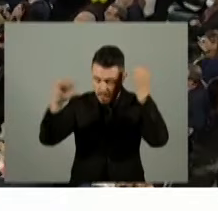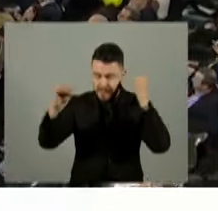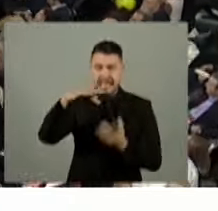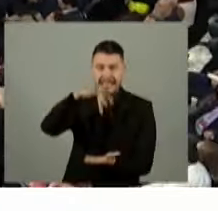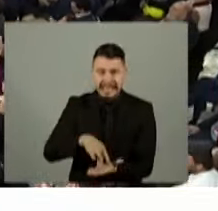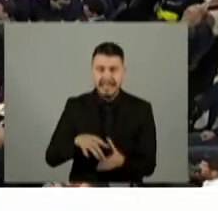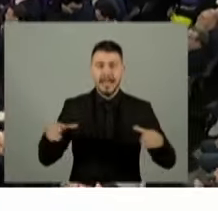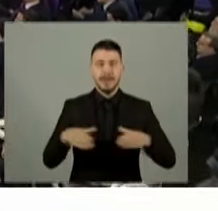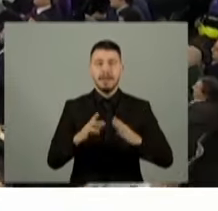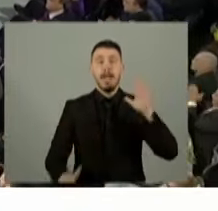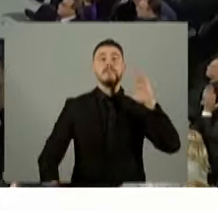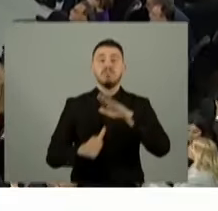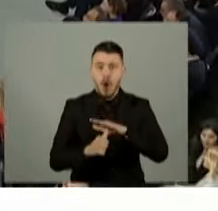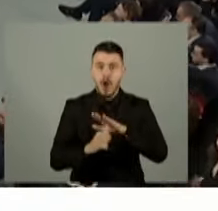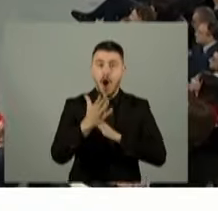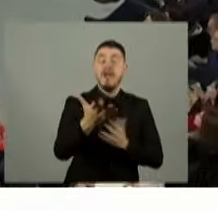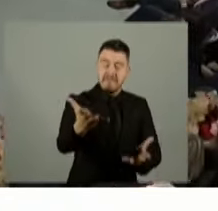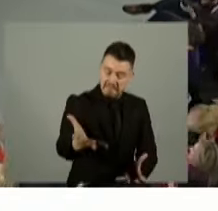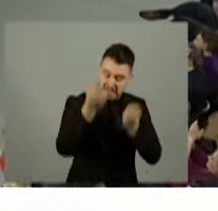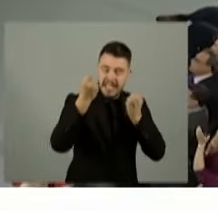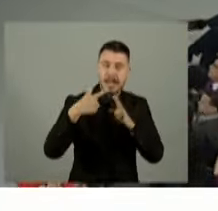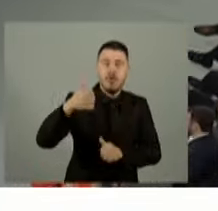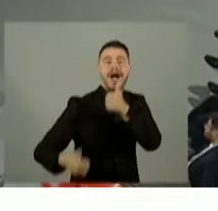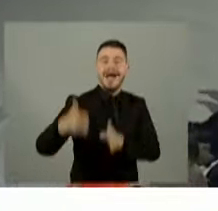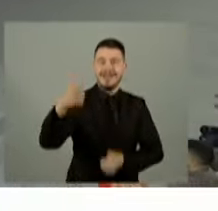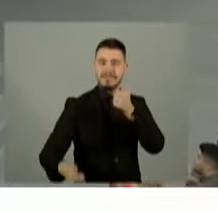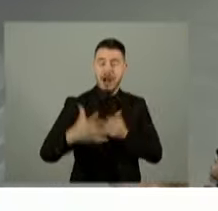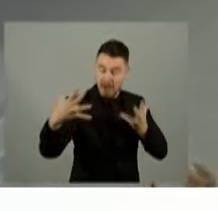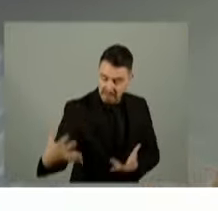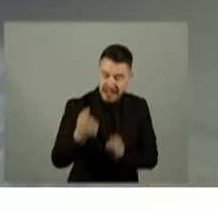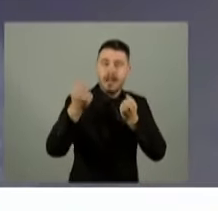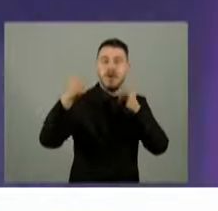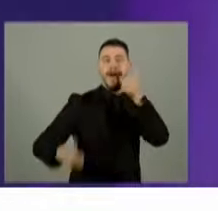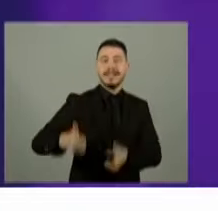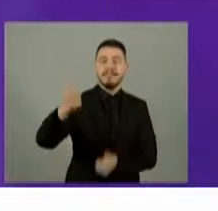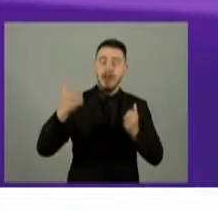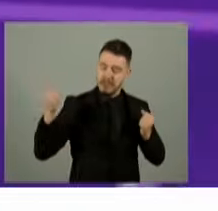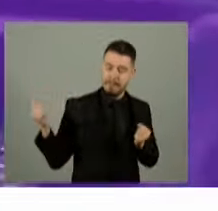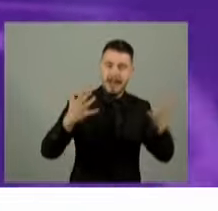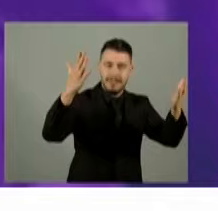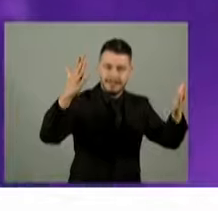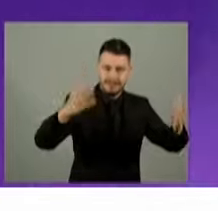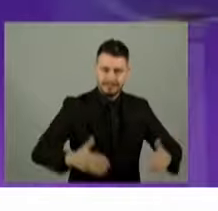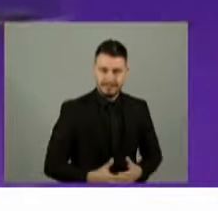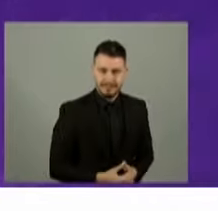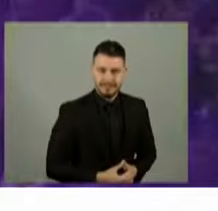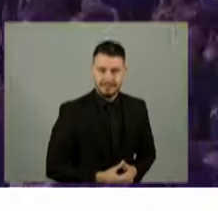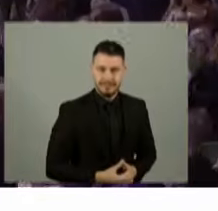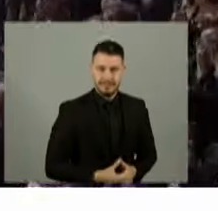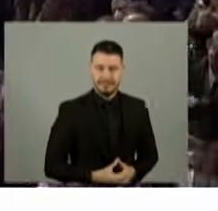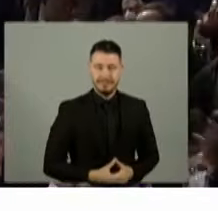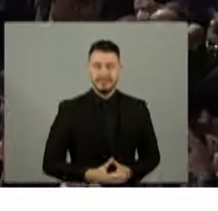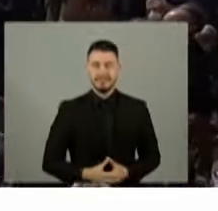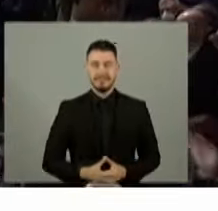στο ερώτημα γιατί, ο κ. Κασελάκης λέει ότι η απάντηση έχει να κάνει με τους υπονομευτές που με έχουν εμποδίσει να